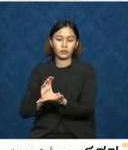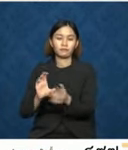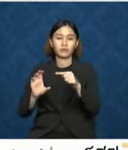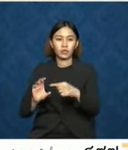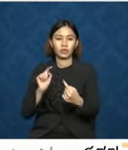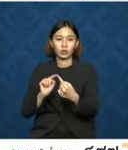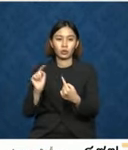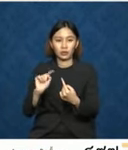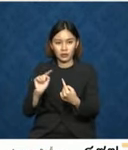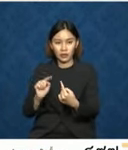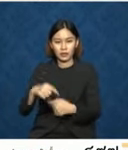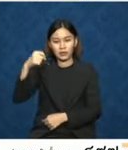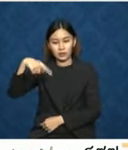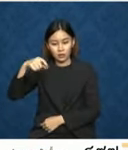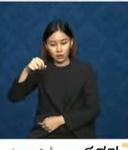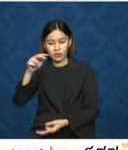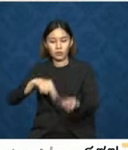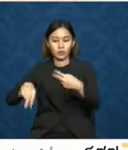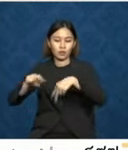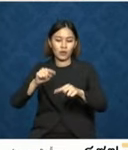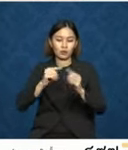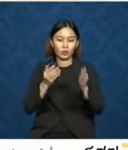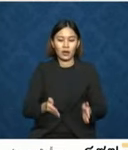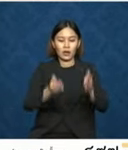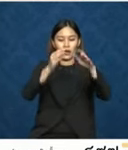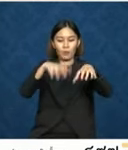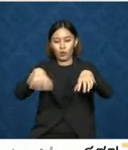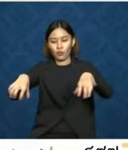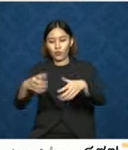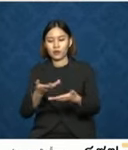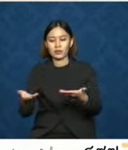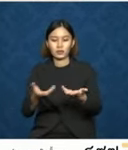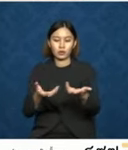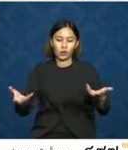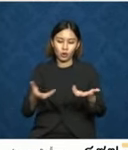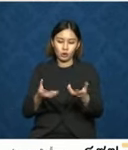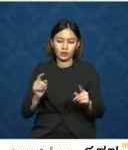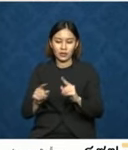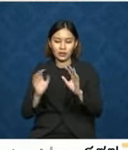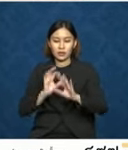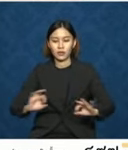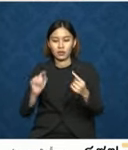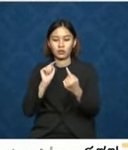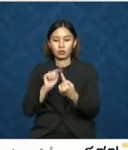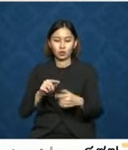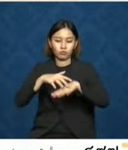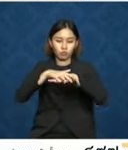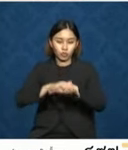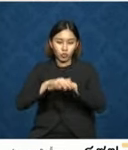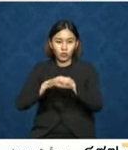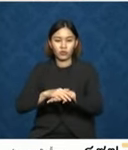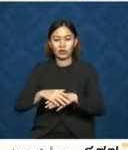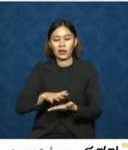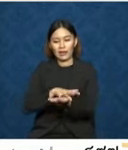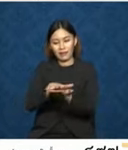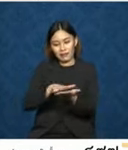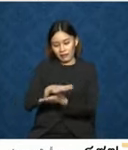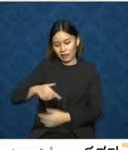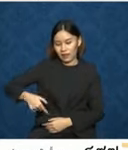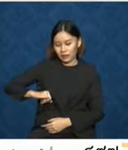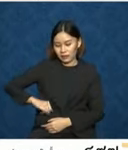ไว้ในการที่จะซ่อมแซมเอ่ออาคารตลอดจนซื้อเครื่องมือโดยเฉพาะเครื่องมือช่วยหายใจและก็ฟอกไตซึ่ง